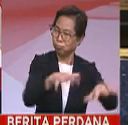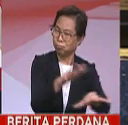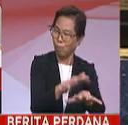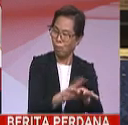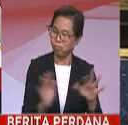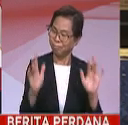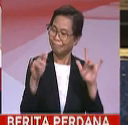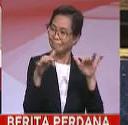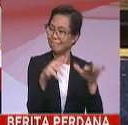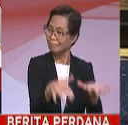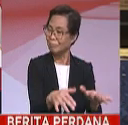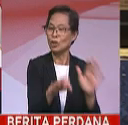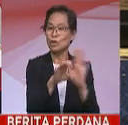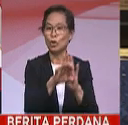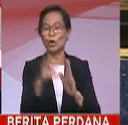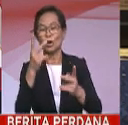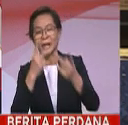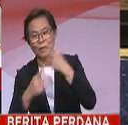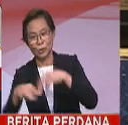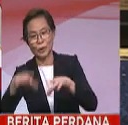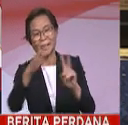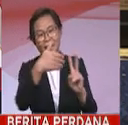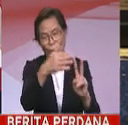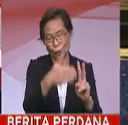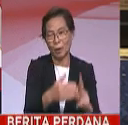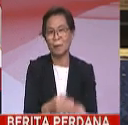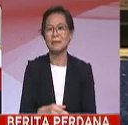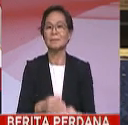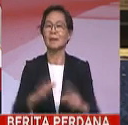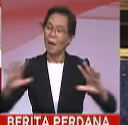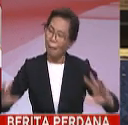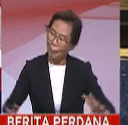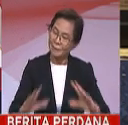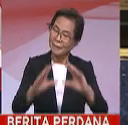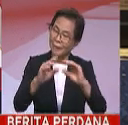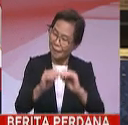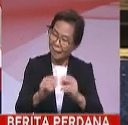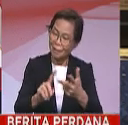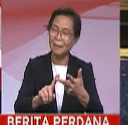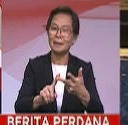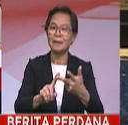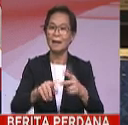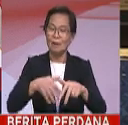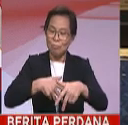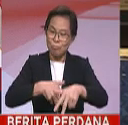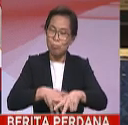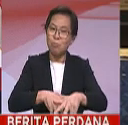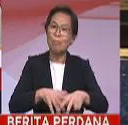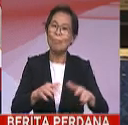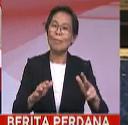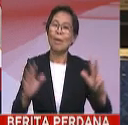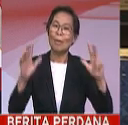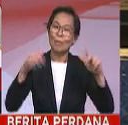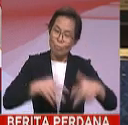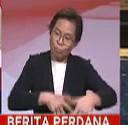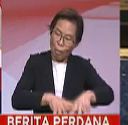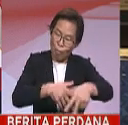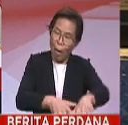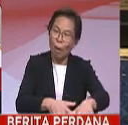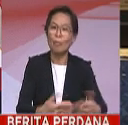ramai seperti kenduri kahwin, persidangan, perayaan keagamaan